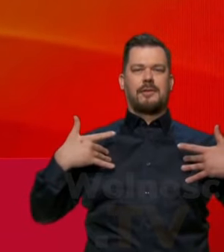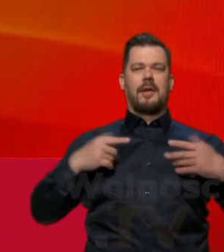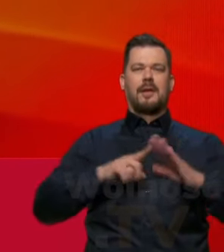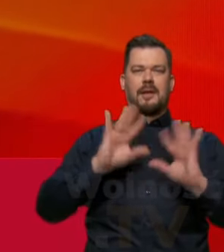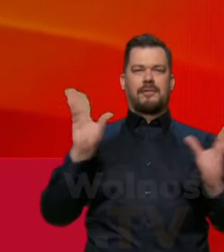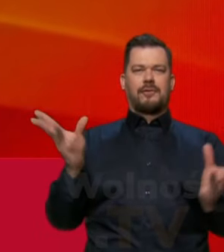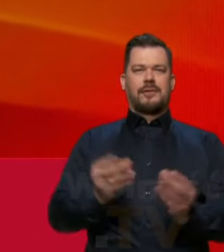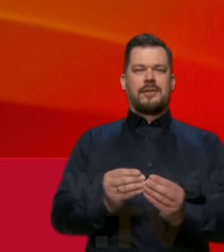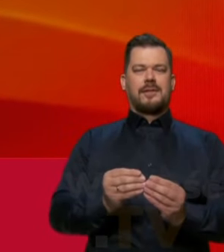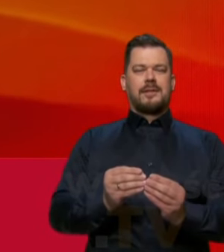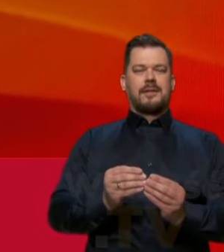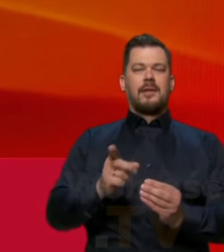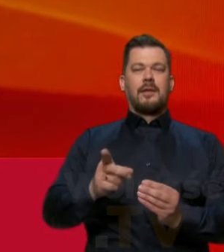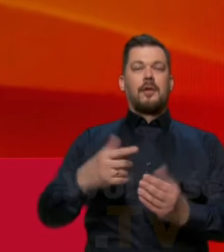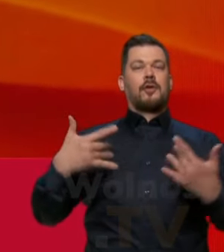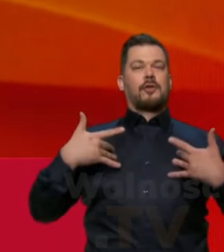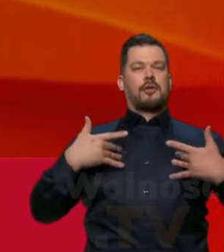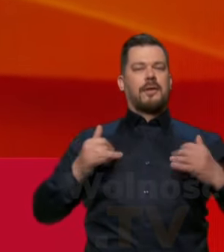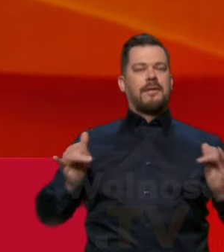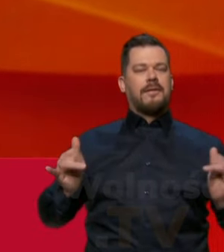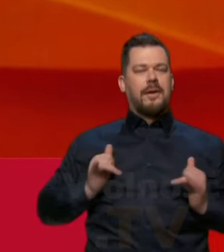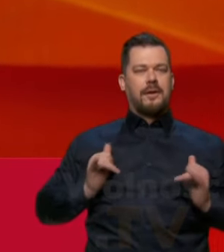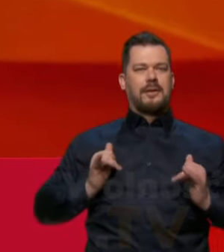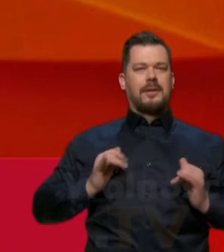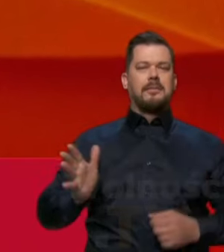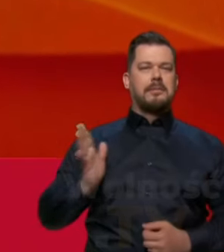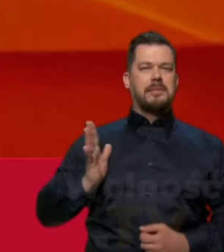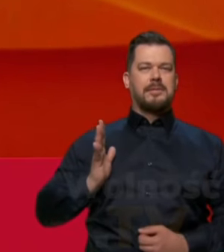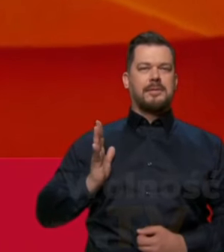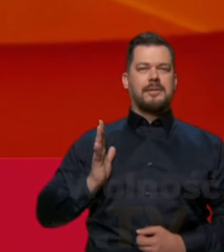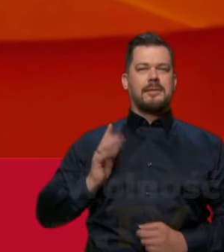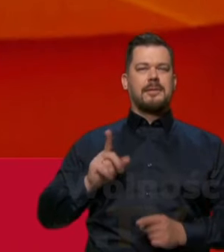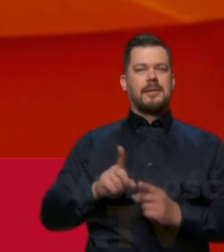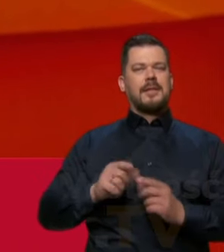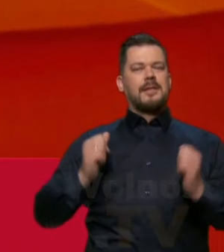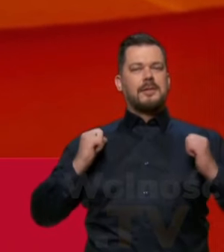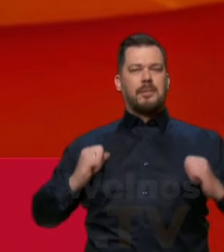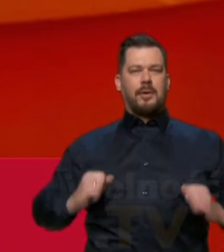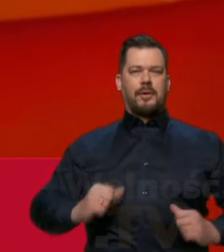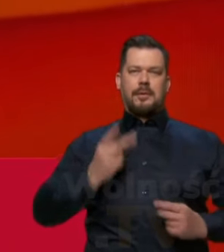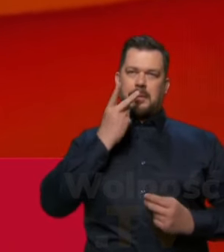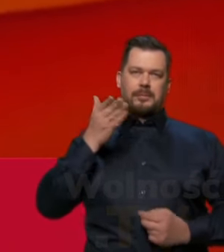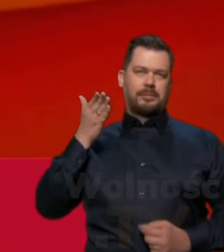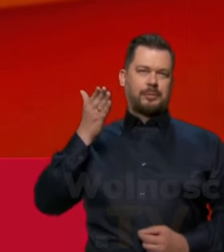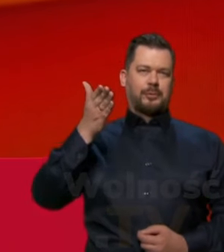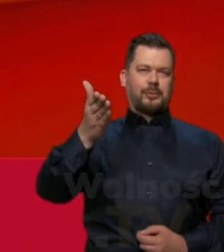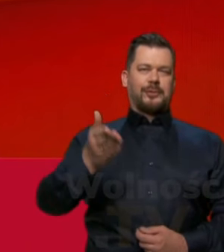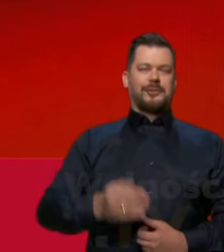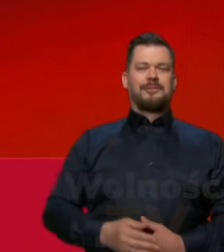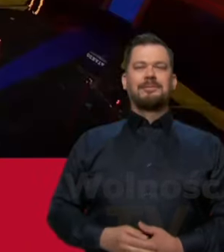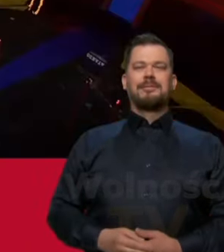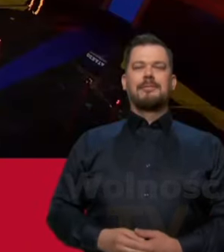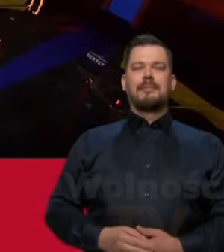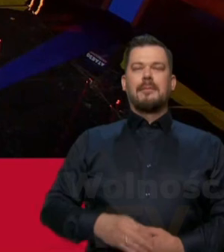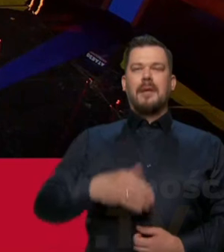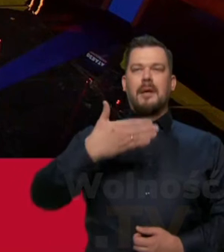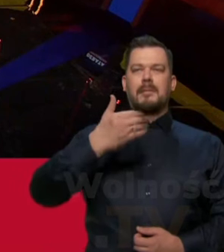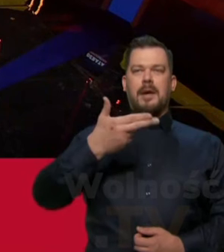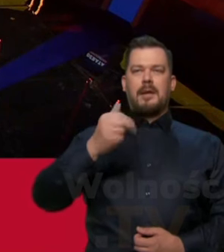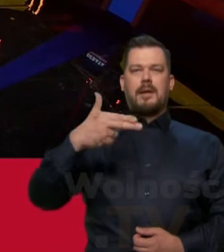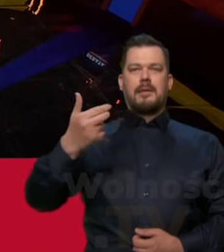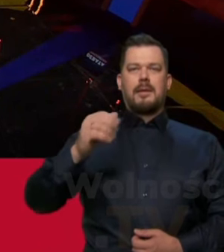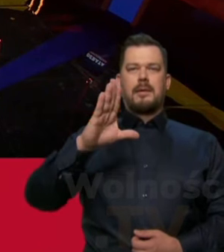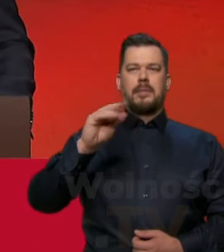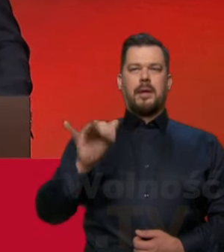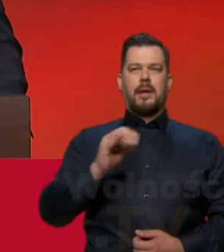was wszystkich. Żeby żyło się tu wygodnie, bezpiecznie i żeby można było spokojnie patrzeć w przyszłość. Pani Magdalena Biejat,